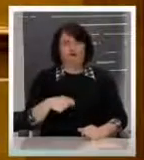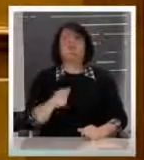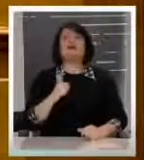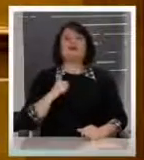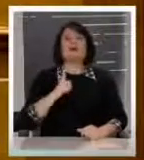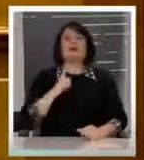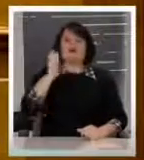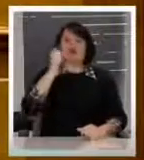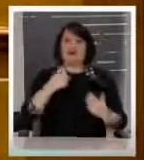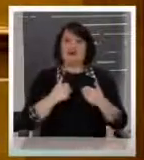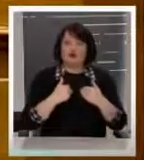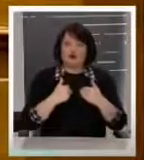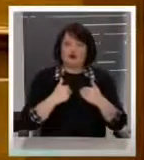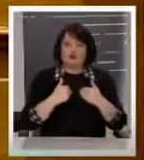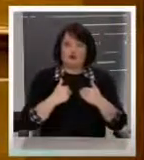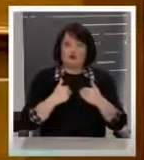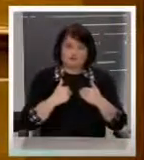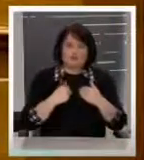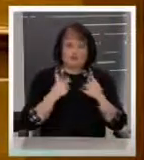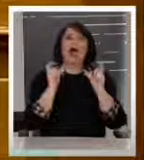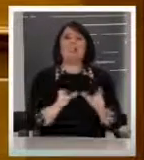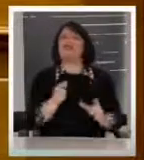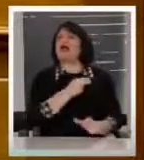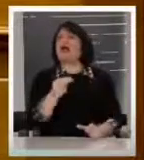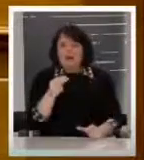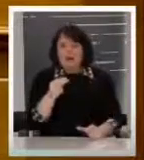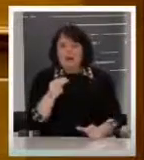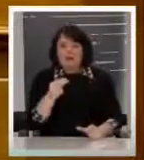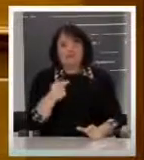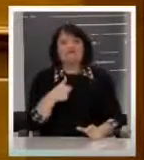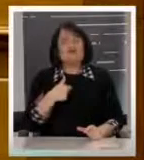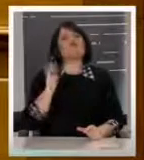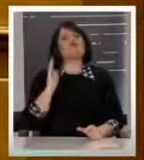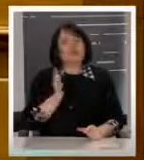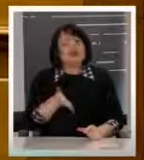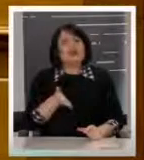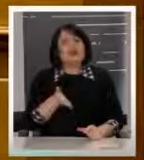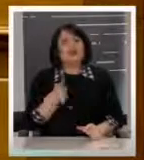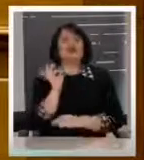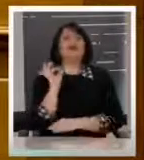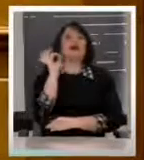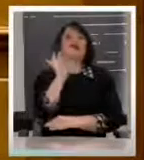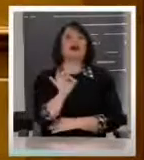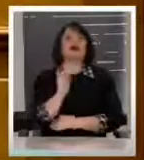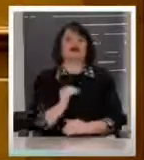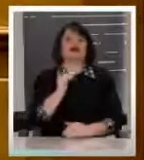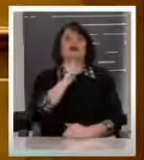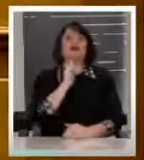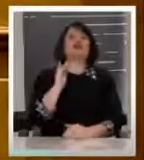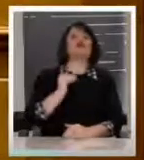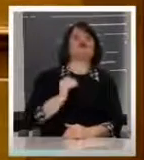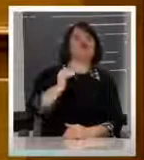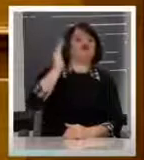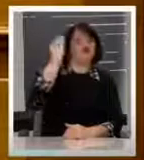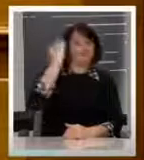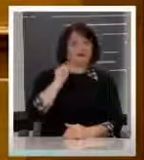πολιτικών δυνάμεων είναι ότι όσον αφορά την άμυνα θα μπορέσουμε να φτάσουμε στο επίπεδο που ήμασταν κάποτε,